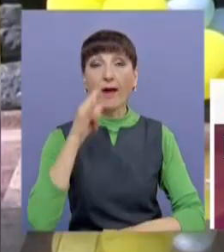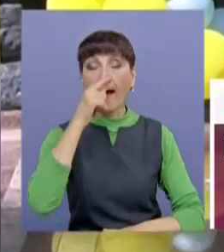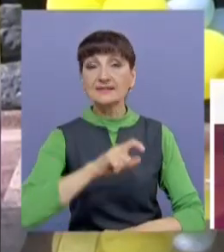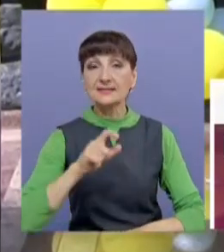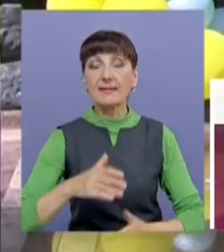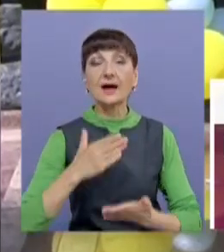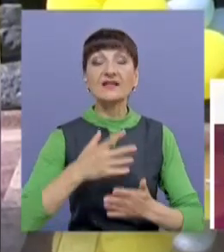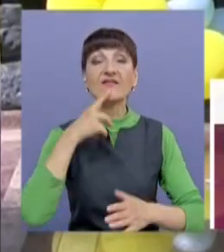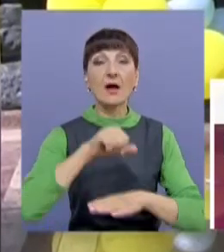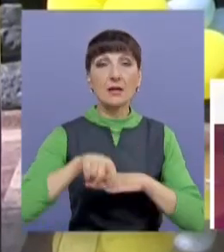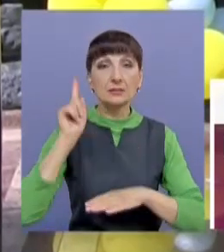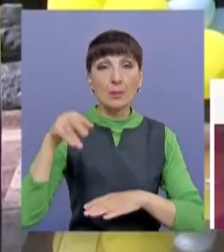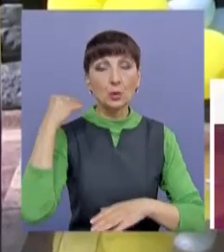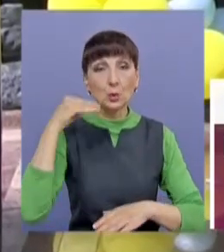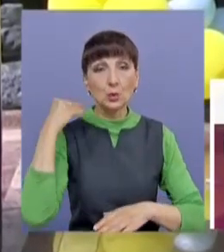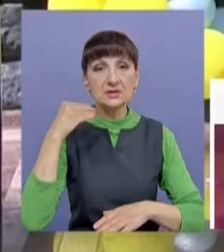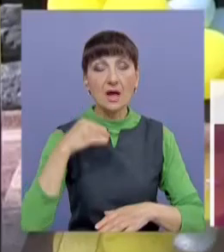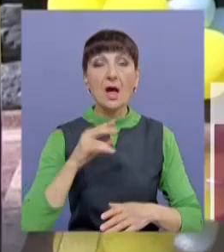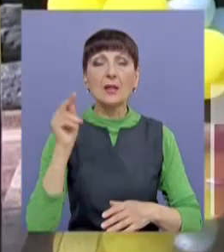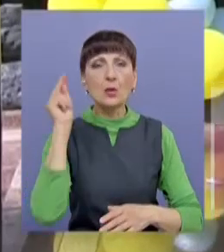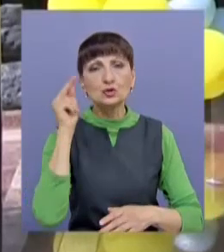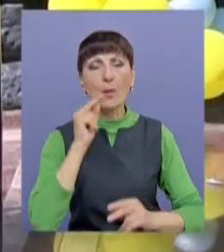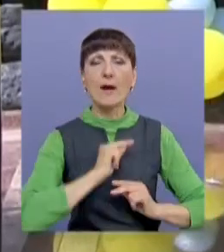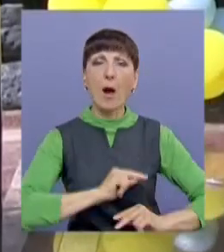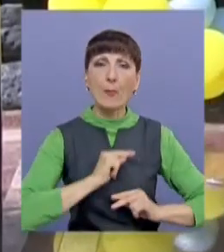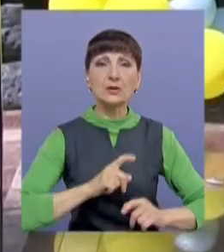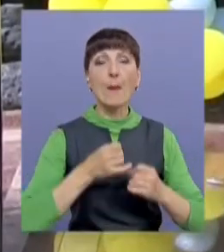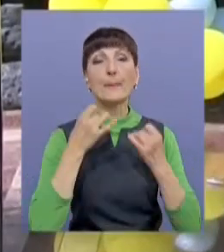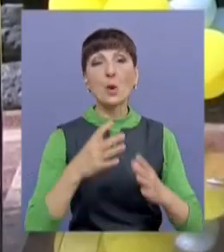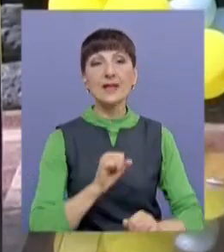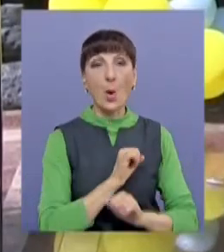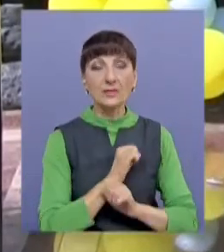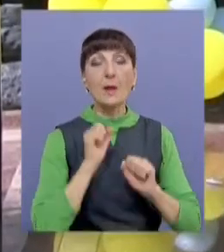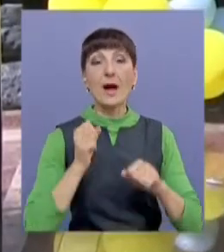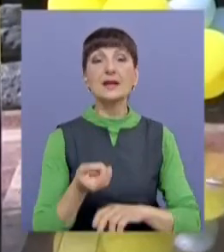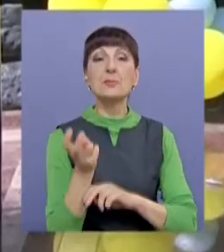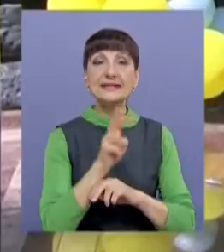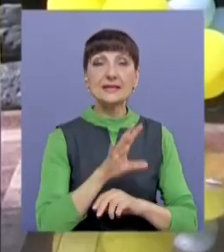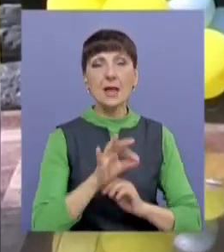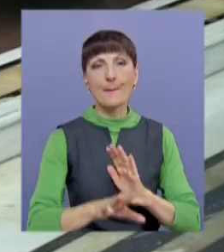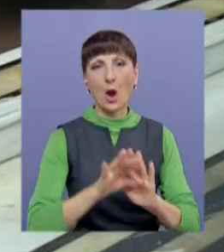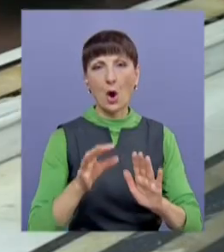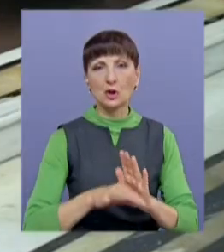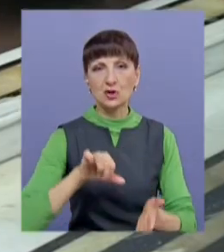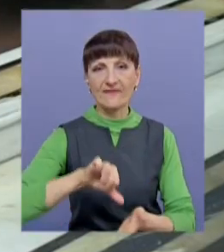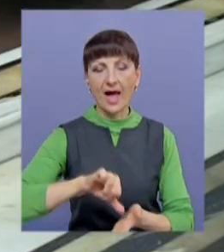казахстанцы, находящиеся в этом многомиллионном городе на учебе, по работе или же просто на отдыхе, могли прийти и